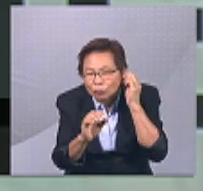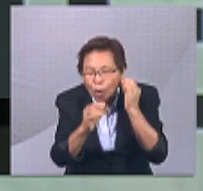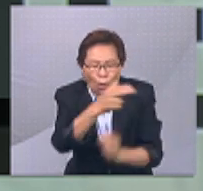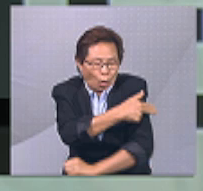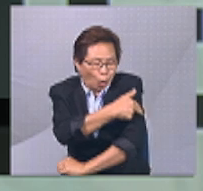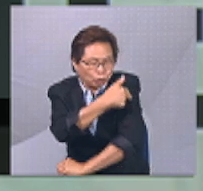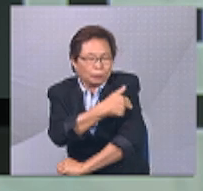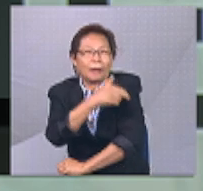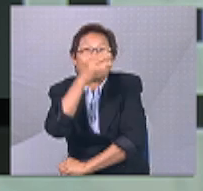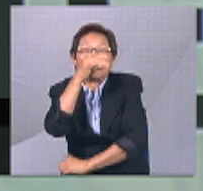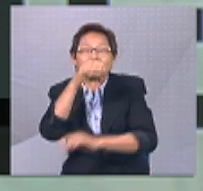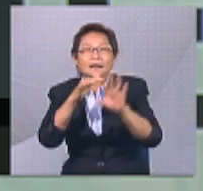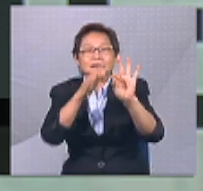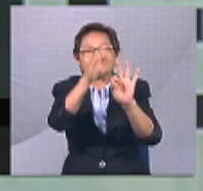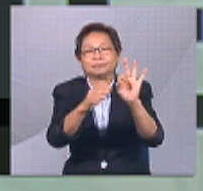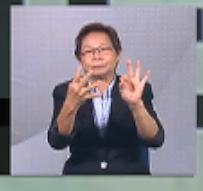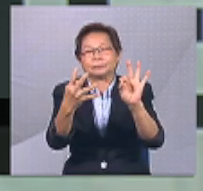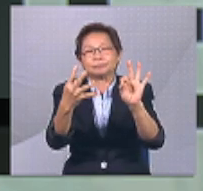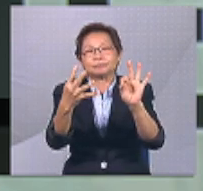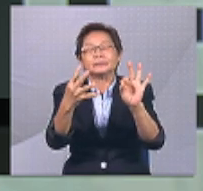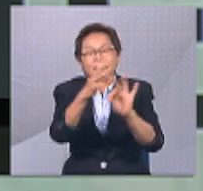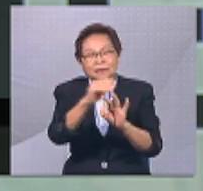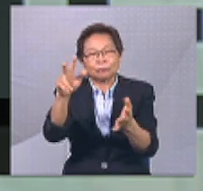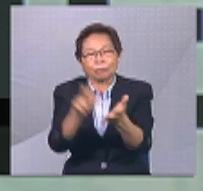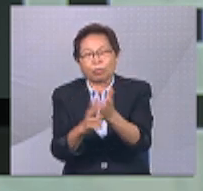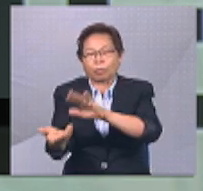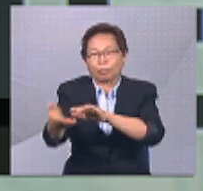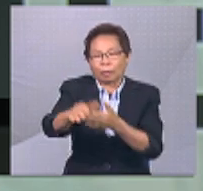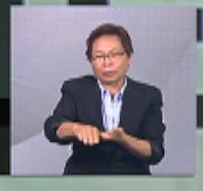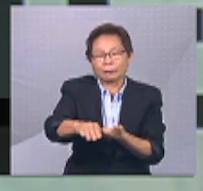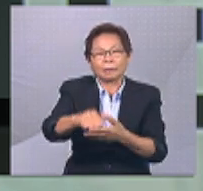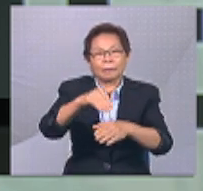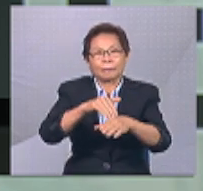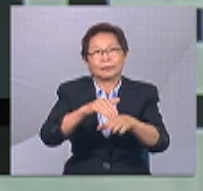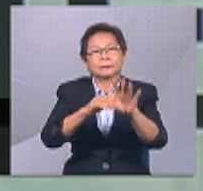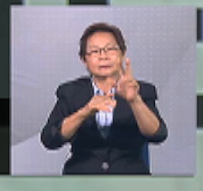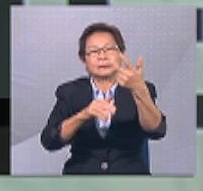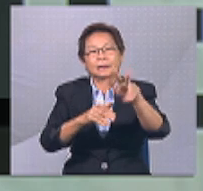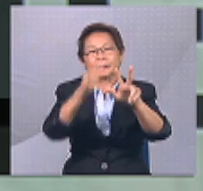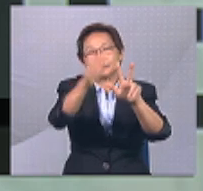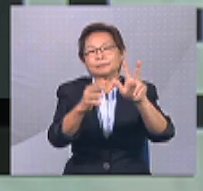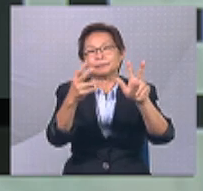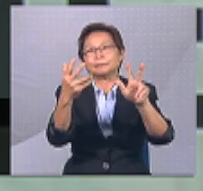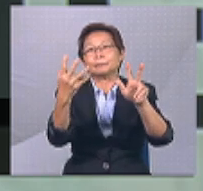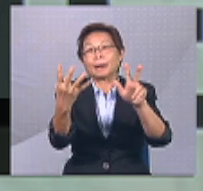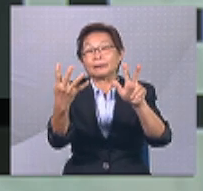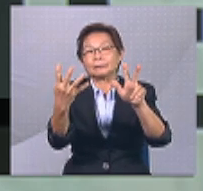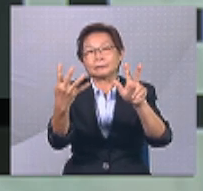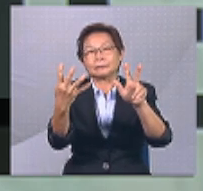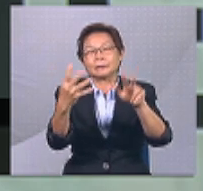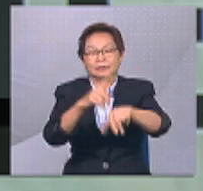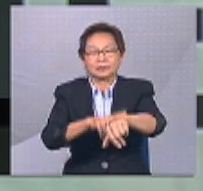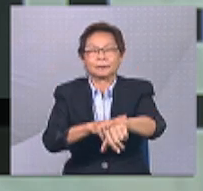pada 9 April 2020 dan disahkan meninggal dunia pada 13 April 2020